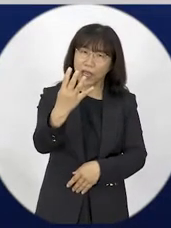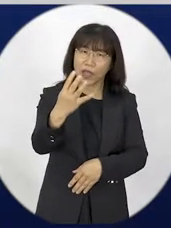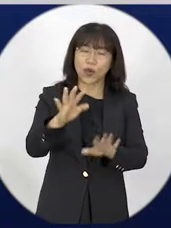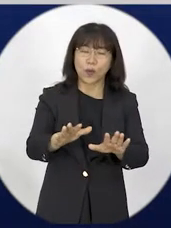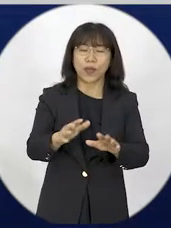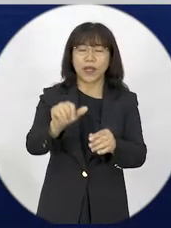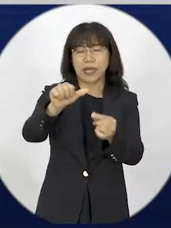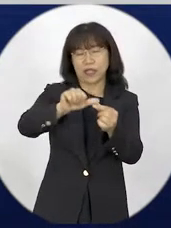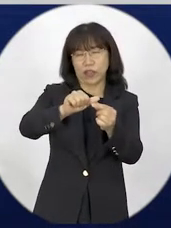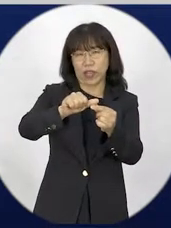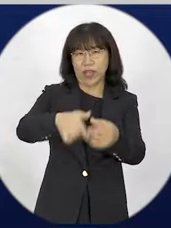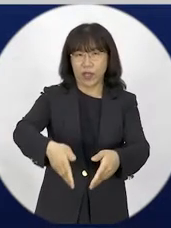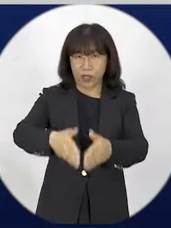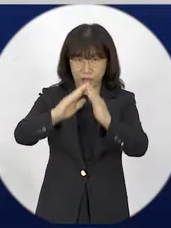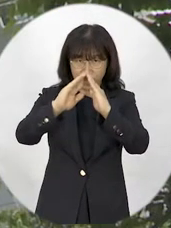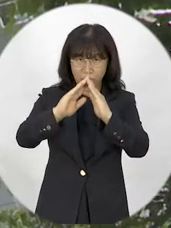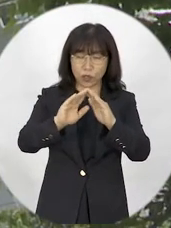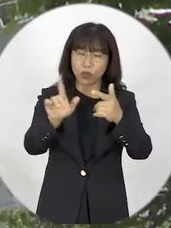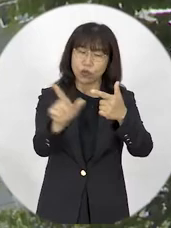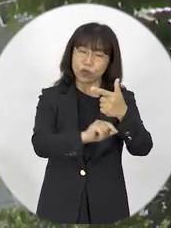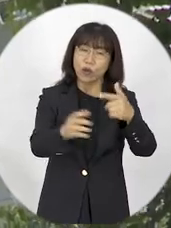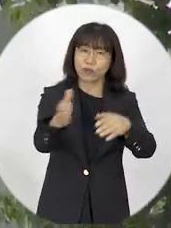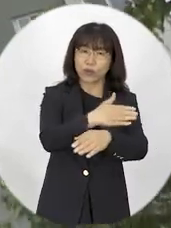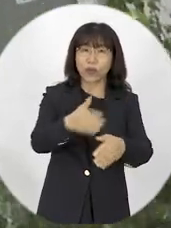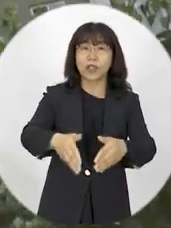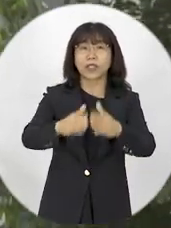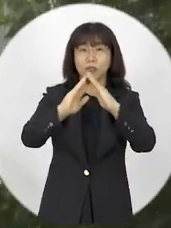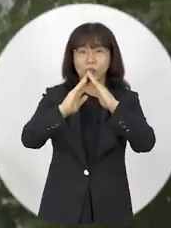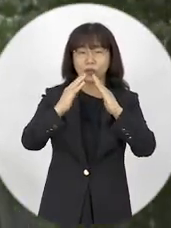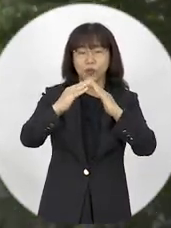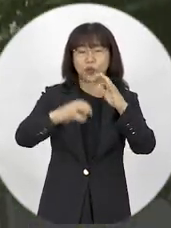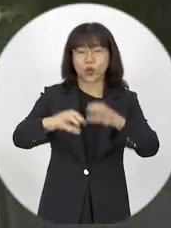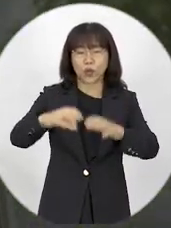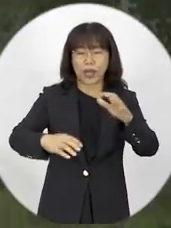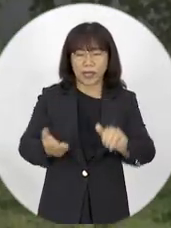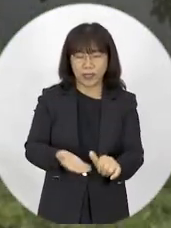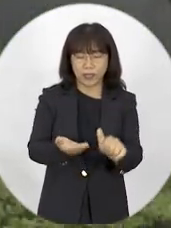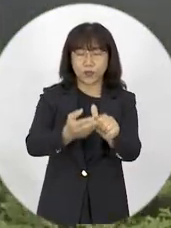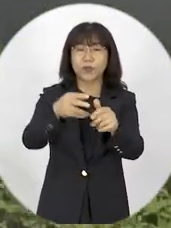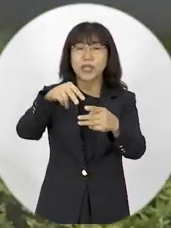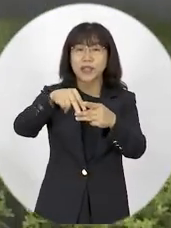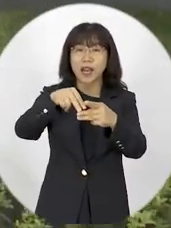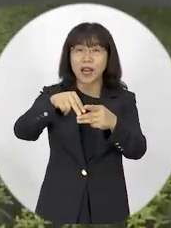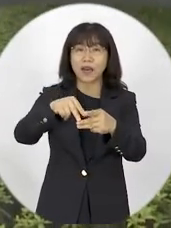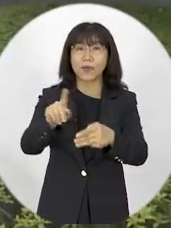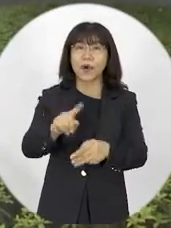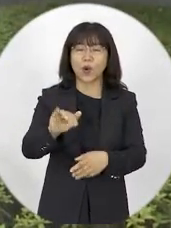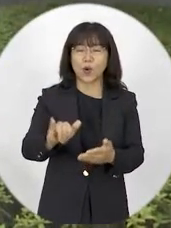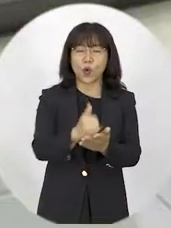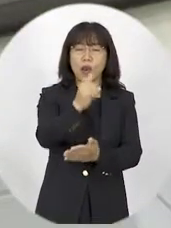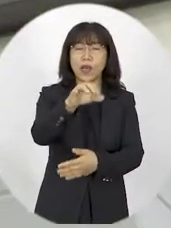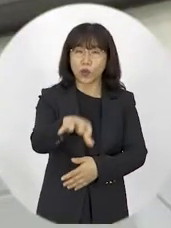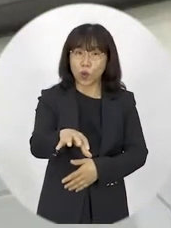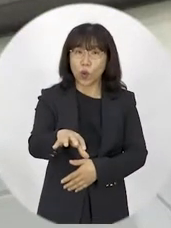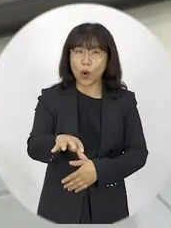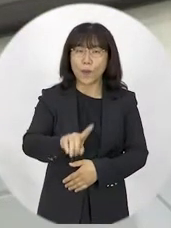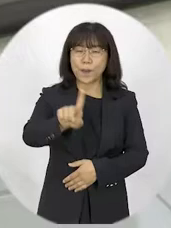5호점이 문을 열었습니다. 6월부터 문을 연 우리 동네 키움센터 강서 5호점은